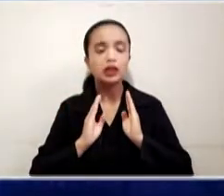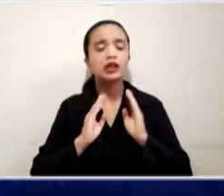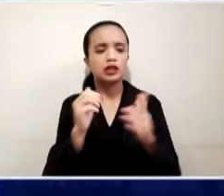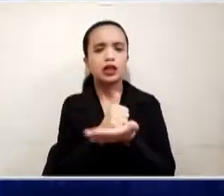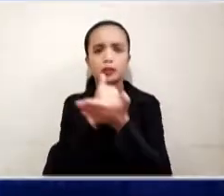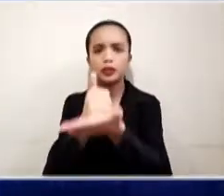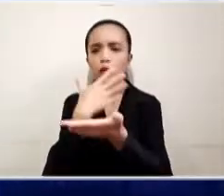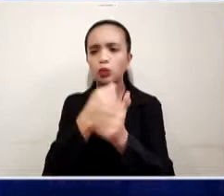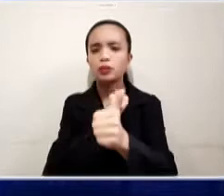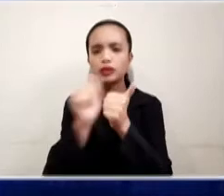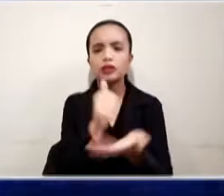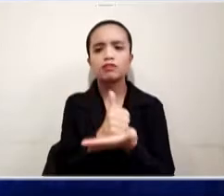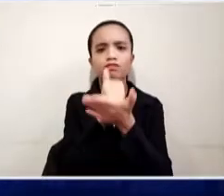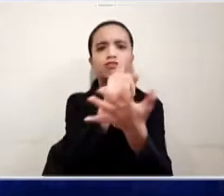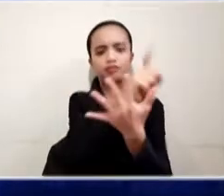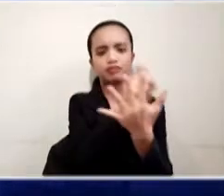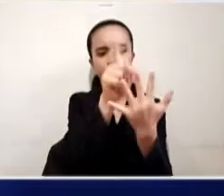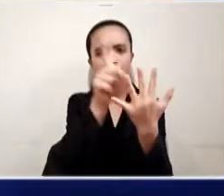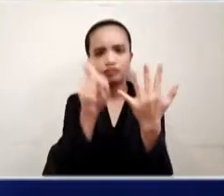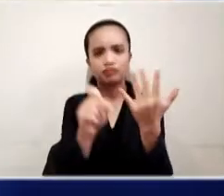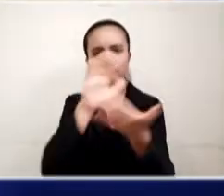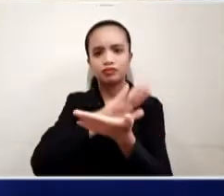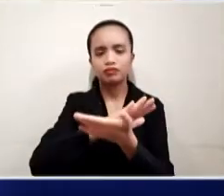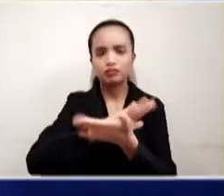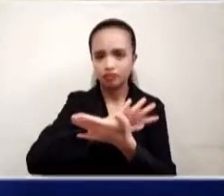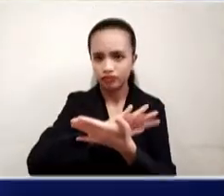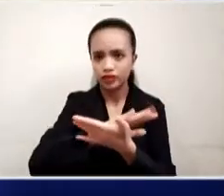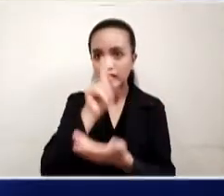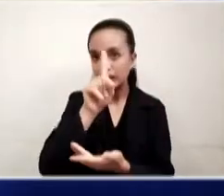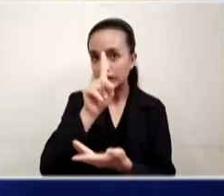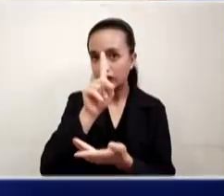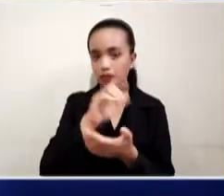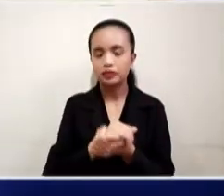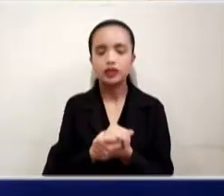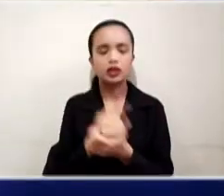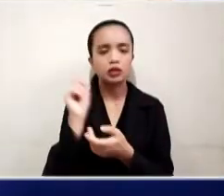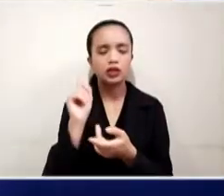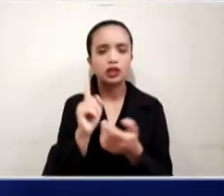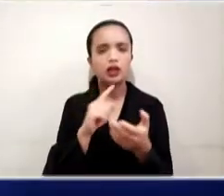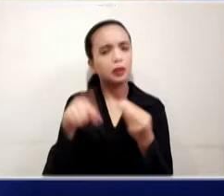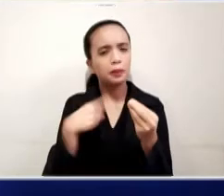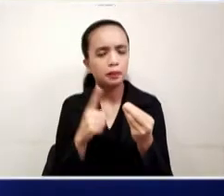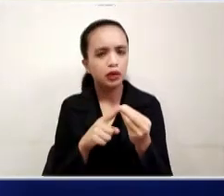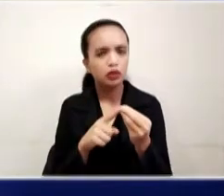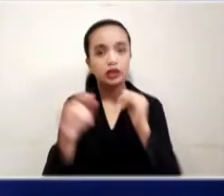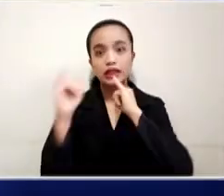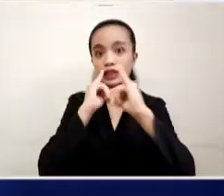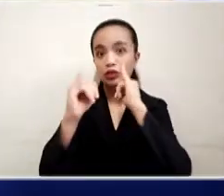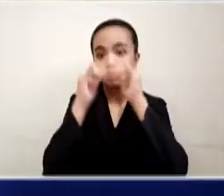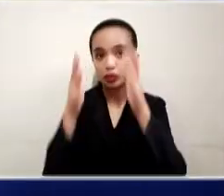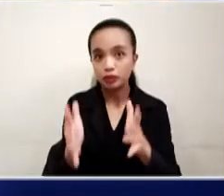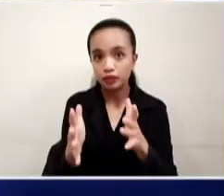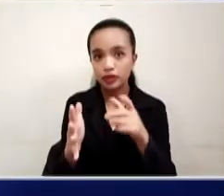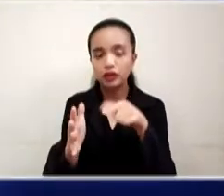para iti COVID-19. Ang isa sa mga qualifications po natin, and we're talking about the interviewers because this will be composed of